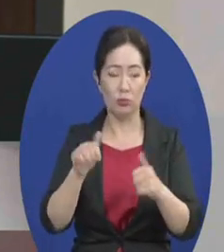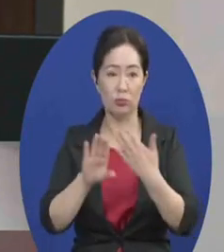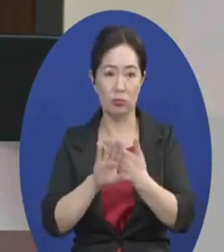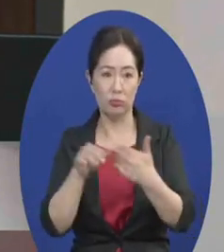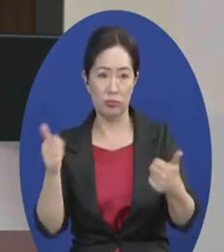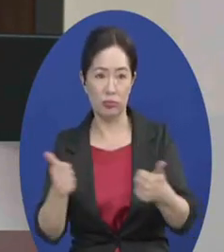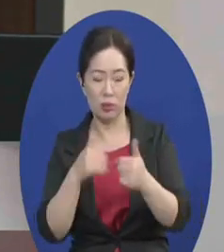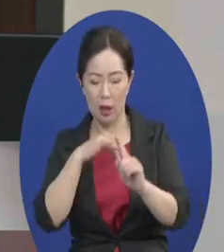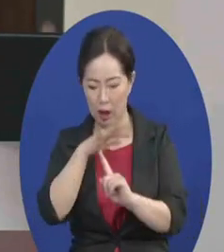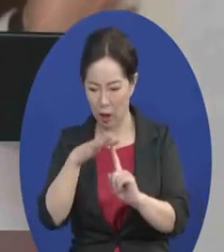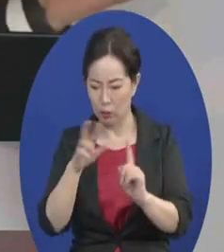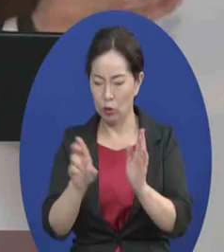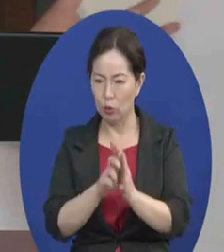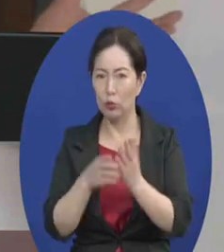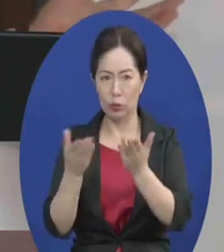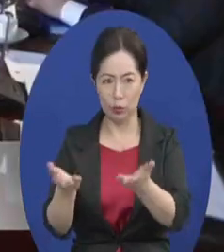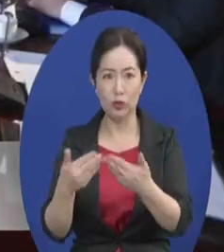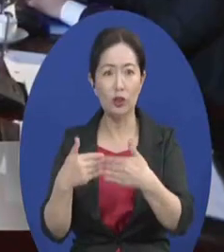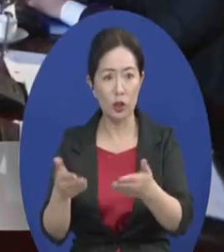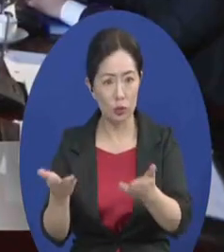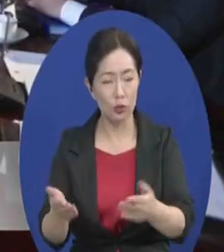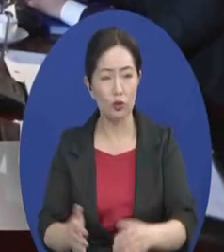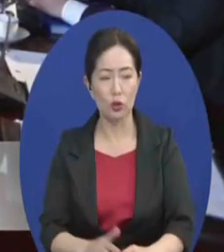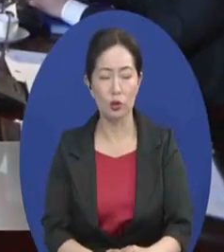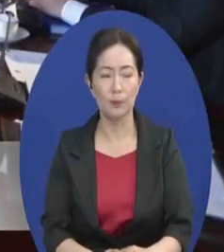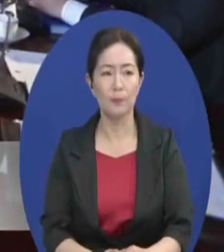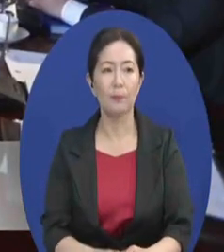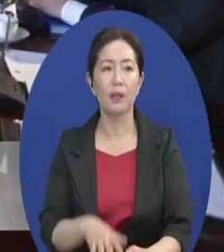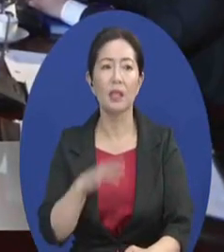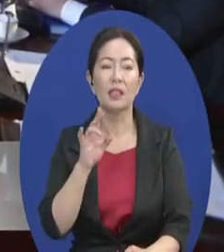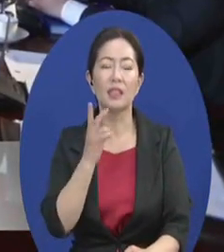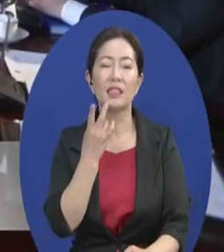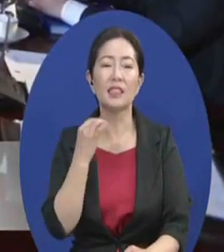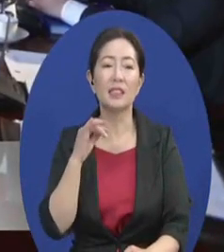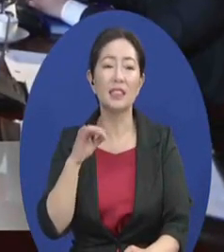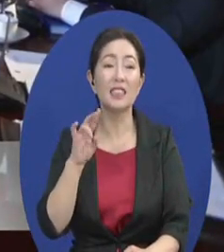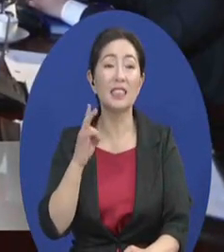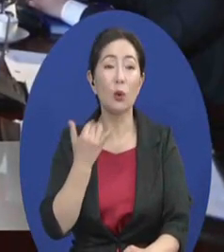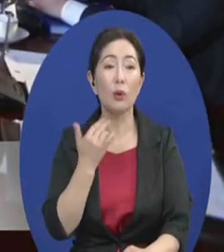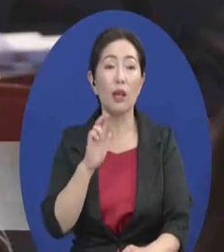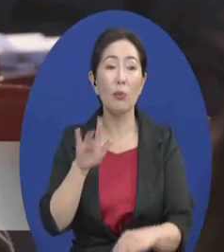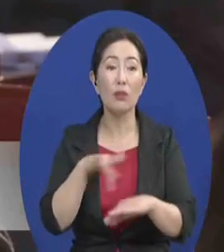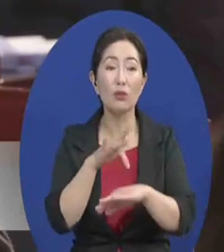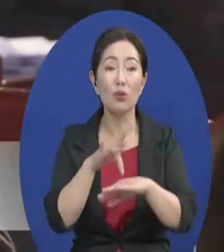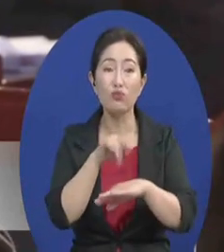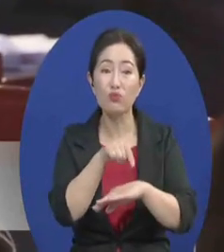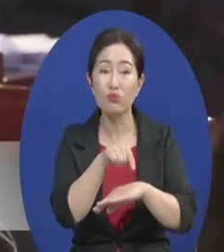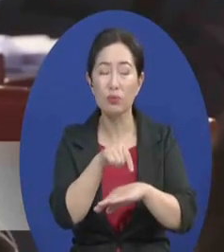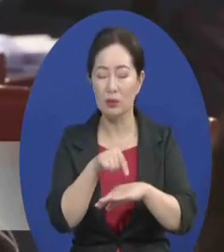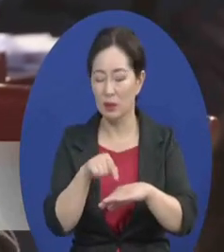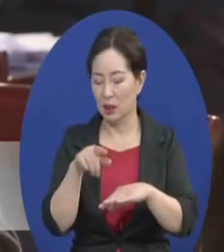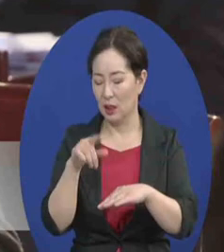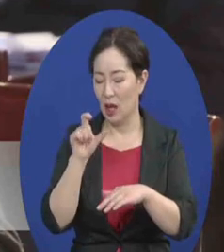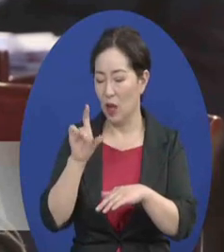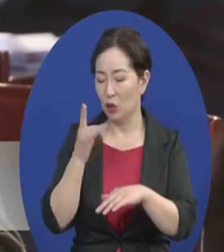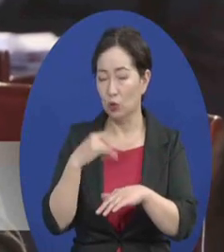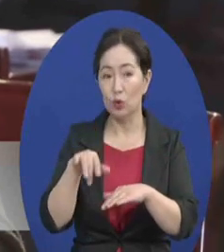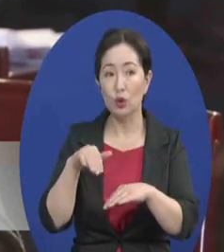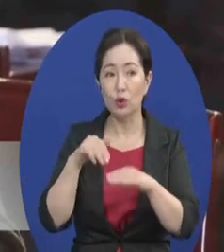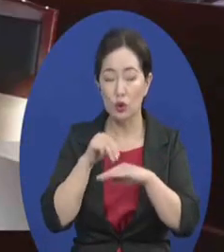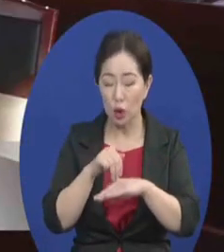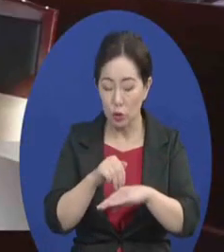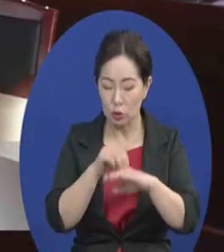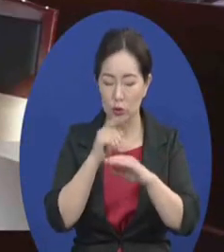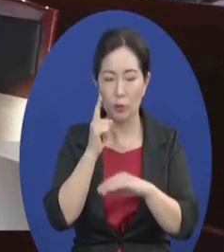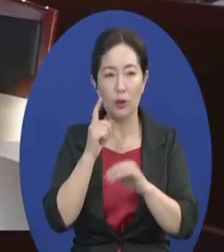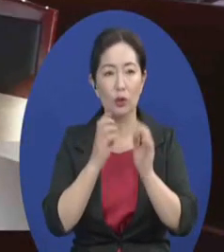тааламжтай нөхцөлд ажиллах амьдрах нөхцөлийг хангах боломжийг нэг нээчихэж байгаа. Нийслэлийн иргэцэн байдал удирдлагын тогтолцоо бүрэн иргэчийн үүргийг 1994